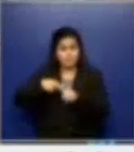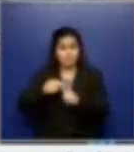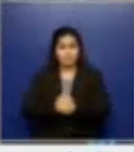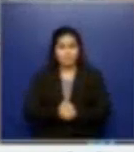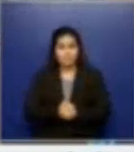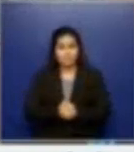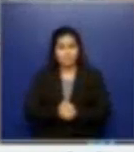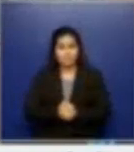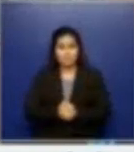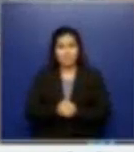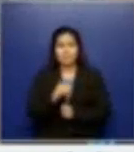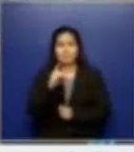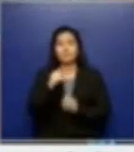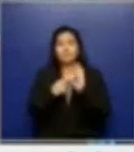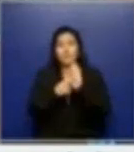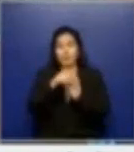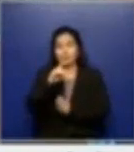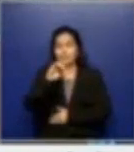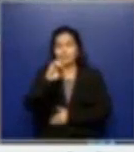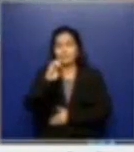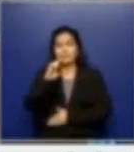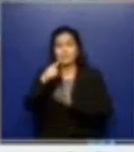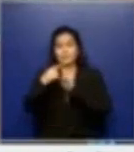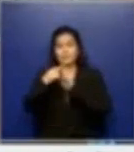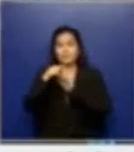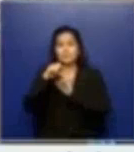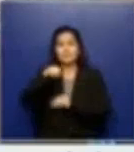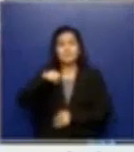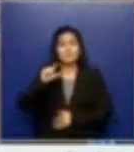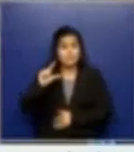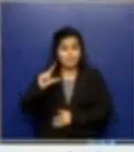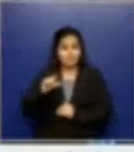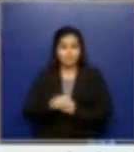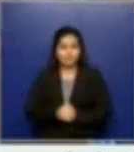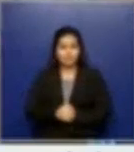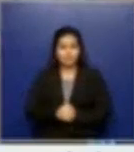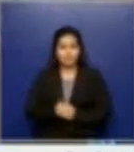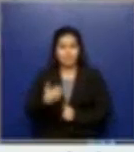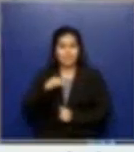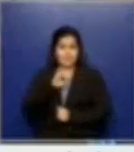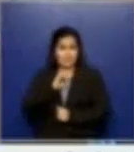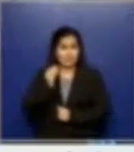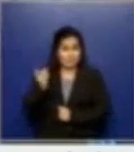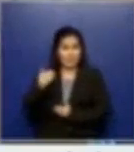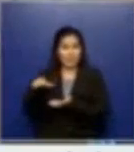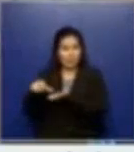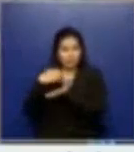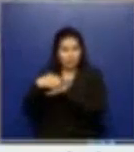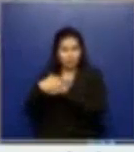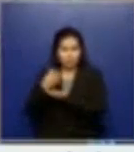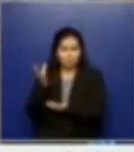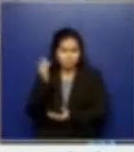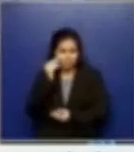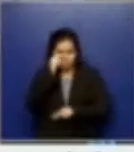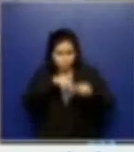ให้ดูตัวเดียวคือดีเซลท่านสมาชิกเกียรติสิทธิอมรท่านพูดผมฟังท่านอ่ะแล้วก็ไปตรวจสอบ